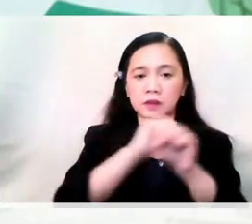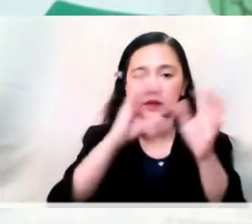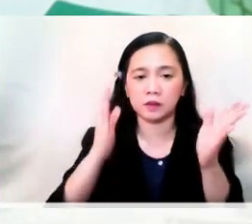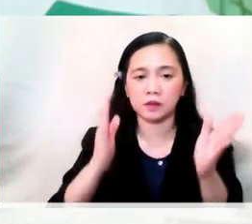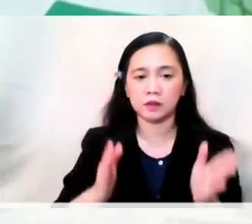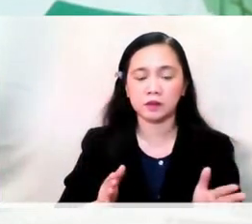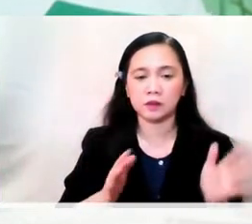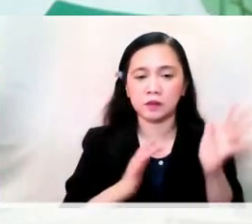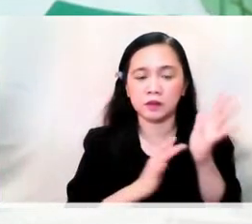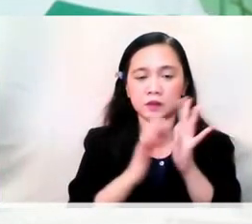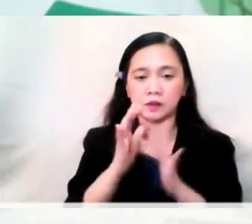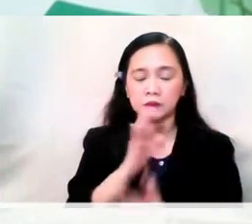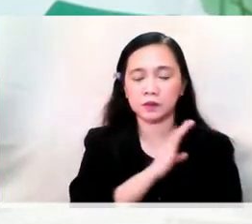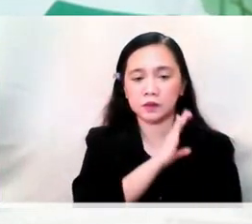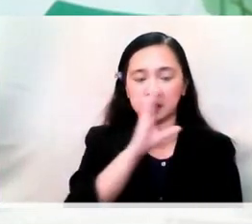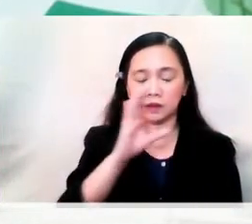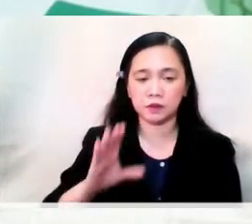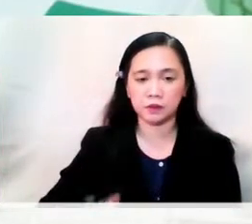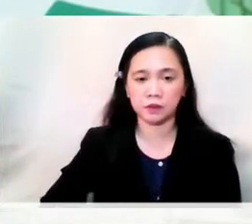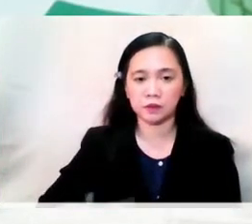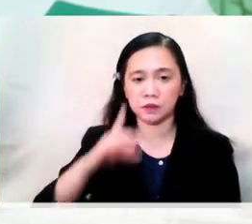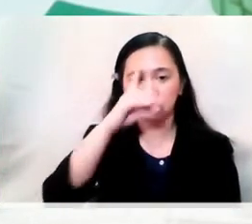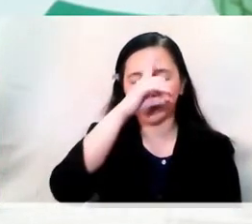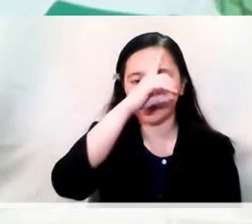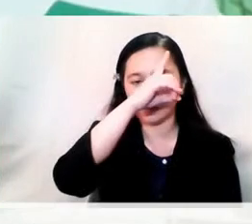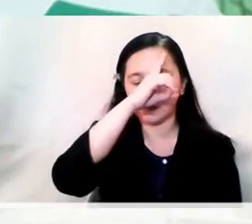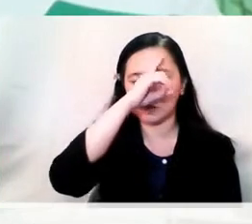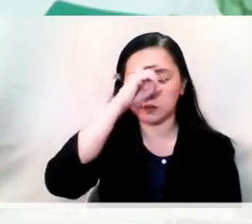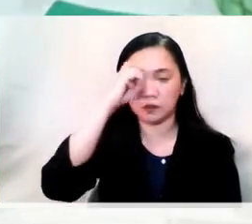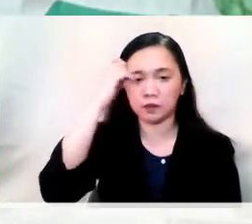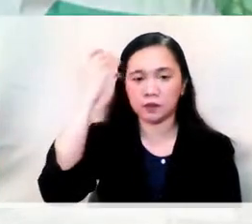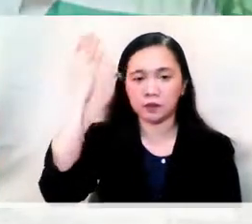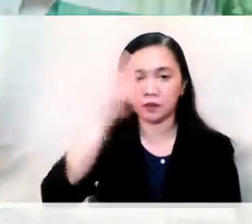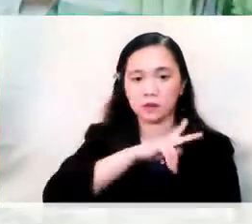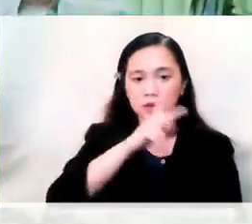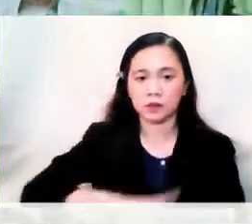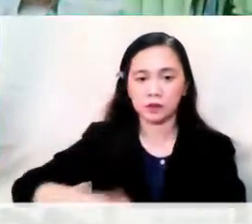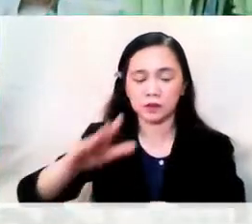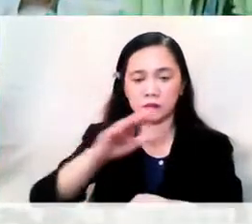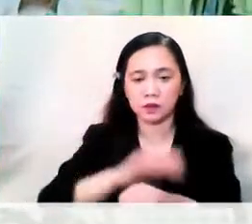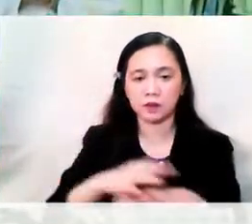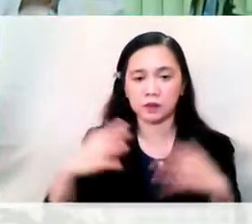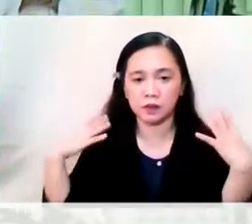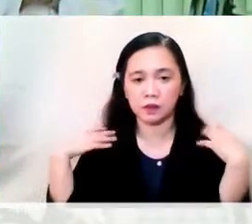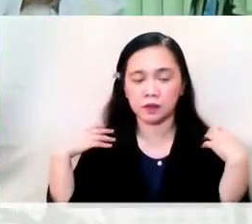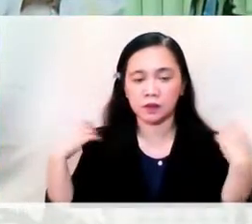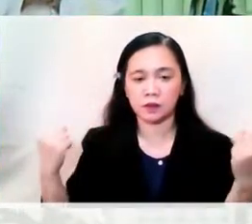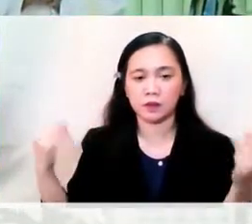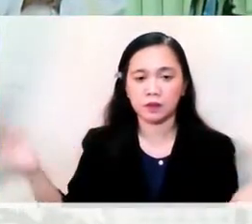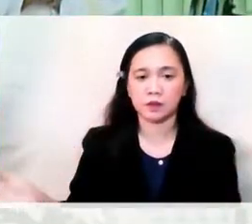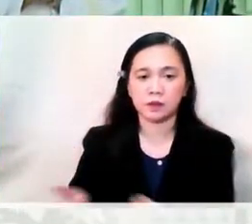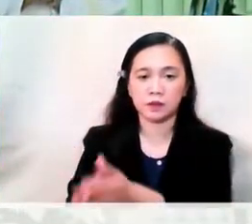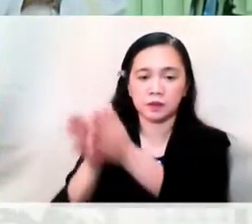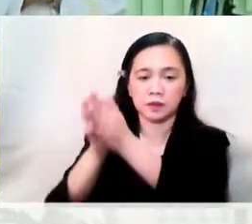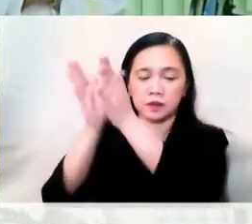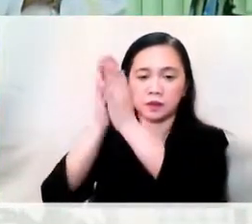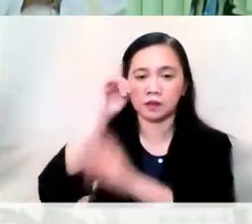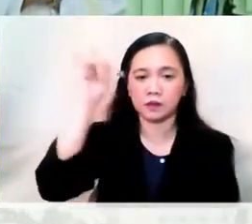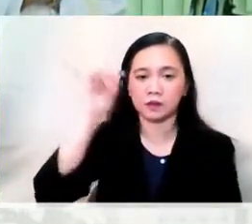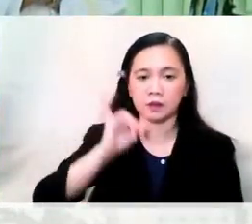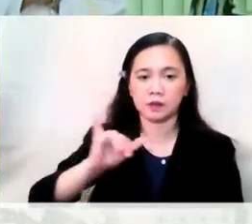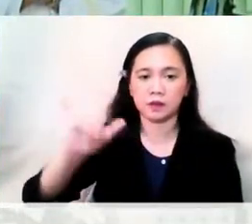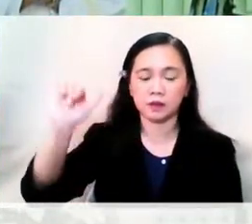si Hesukristo. Sapagkat iyo ang kaharian at ang kapangyarihan at ang kapurihan